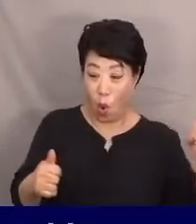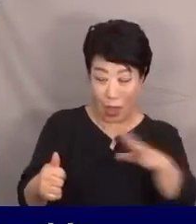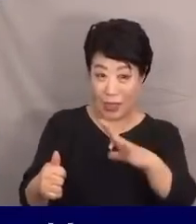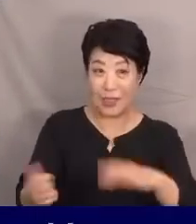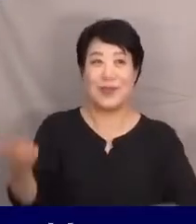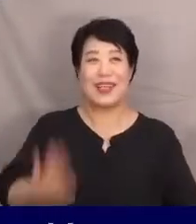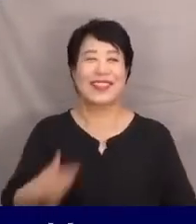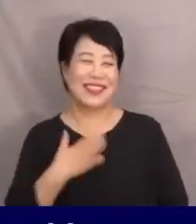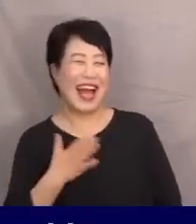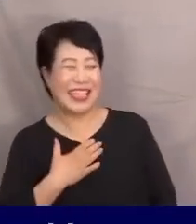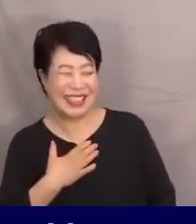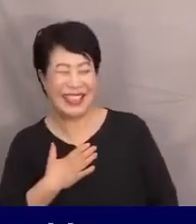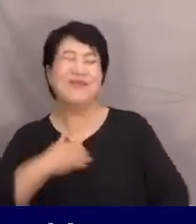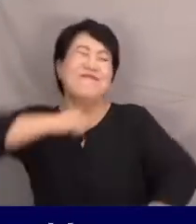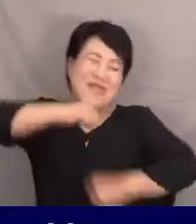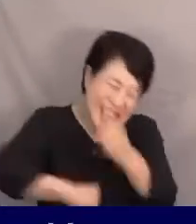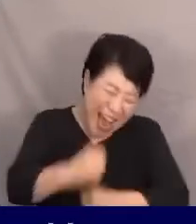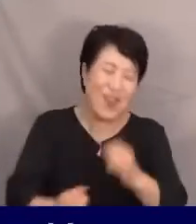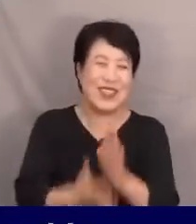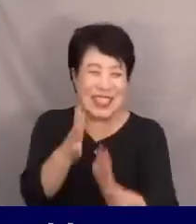자유승입니다.